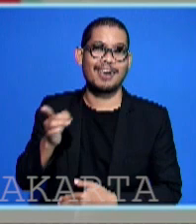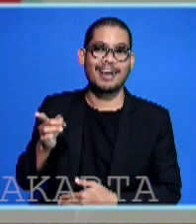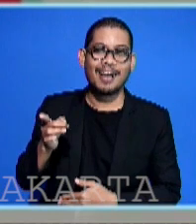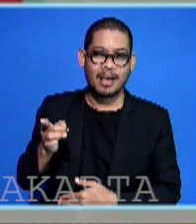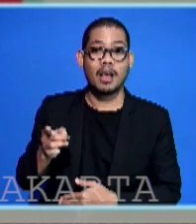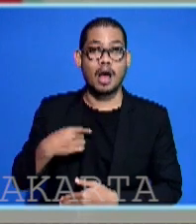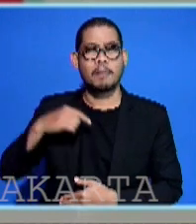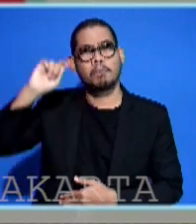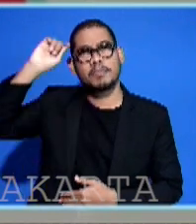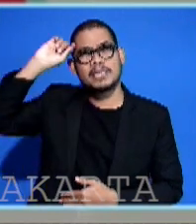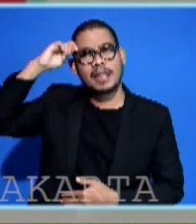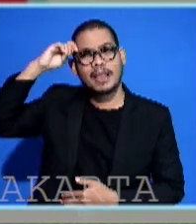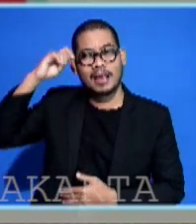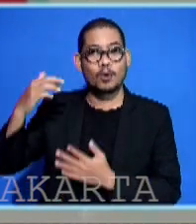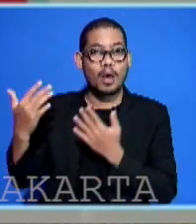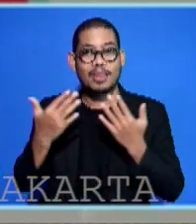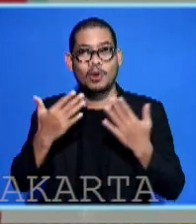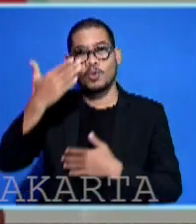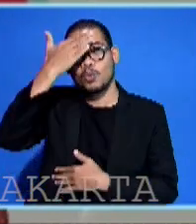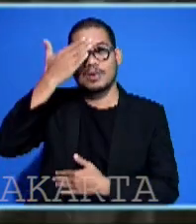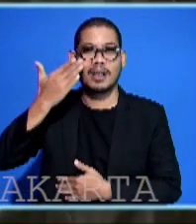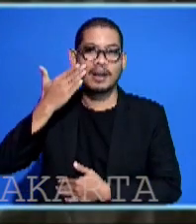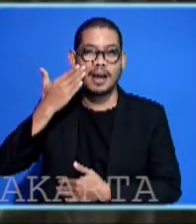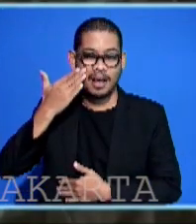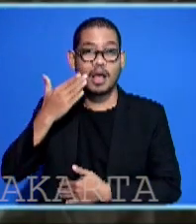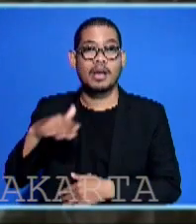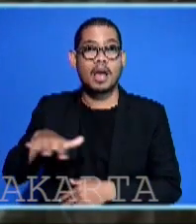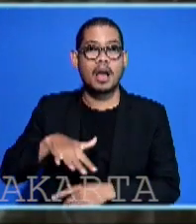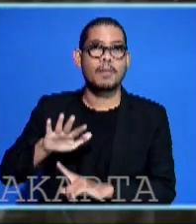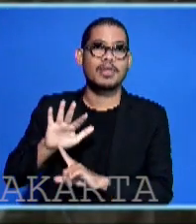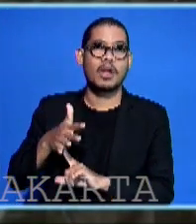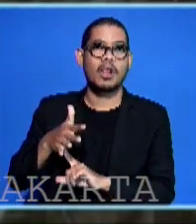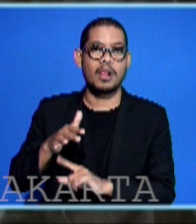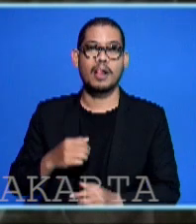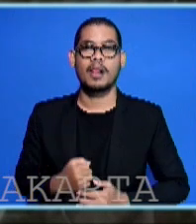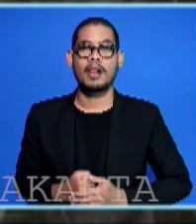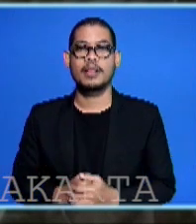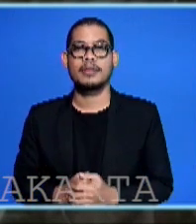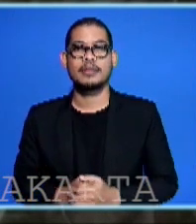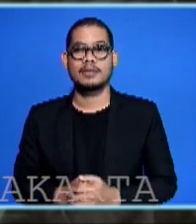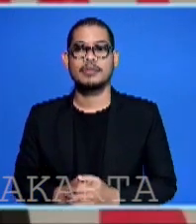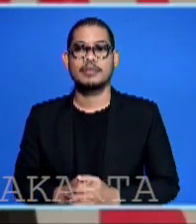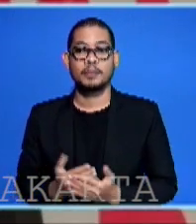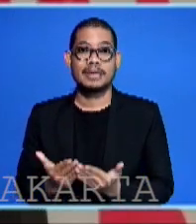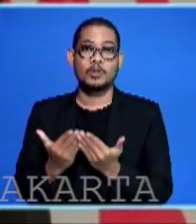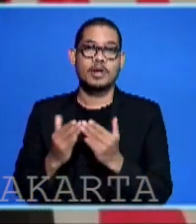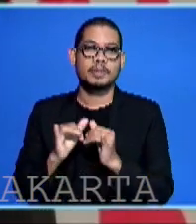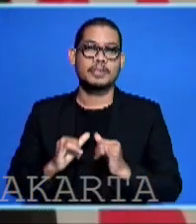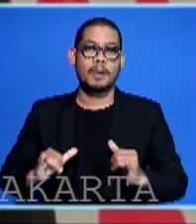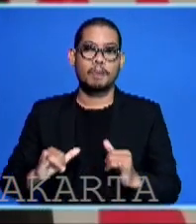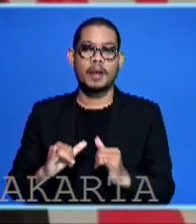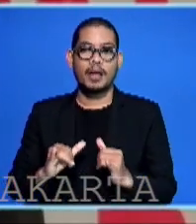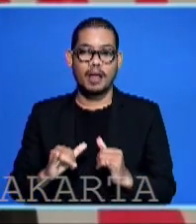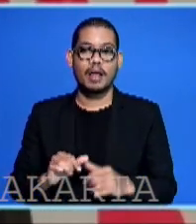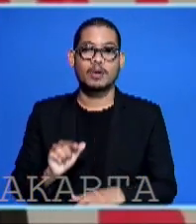ke-14 di komplek pura Jagat Nat Bantul kegiatan tersebut diisi dengan doa bersama lintas Iman untuk bangsa